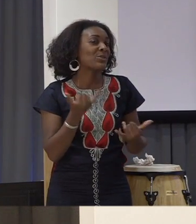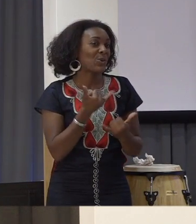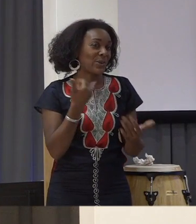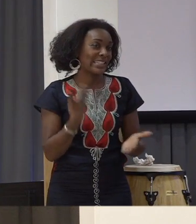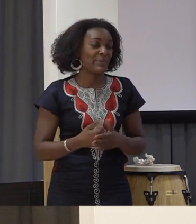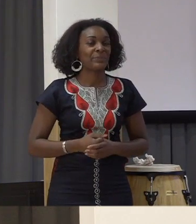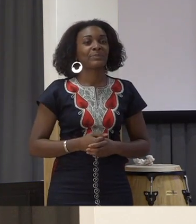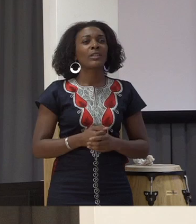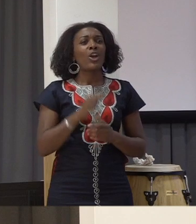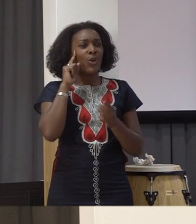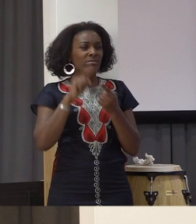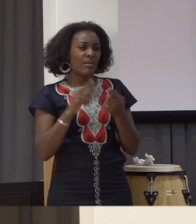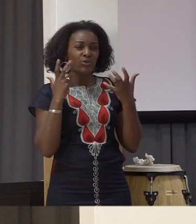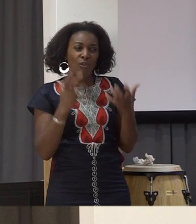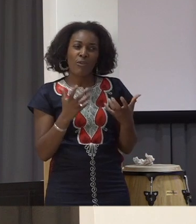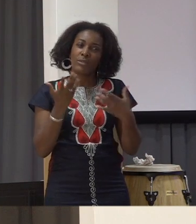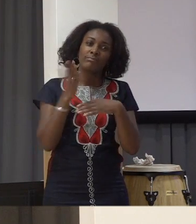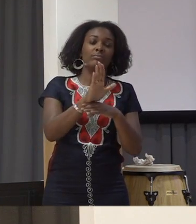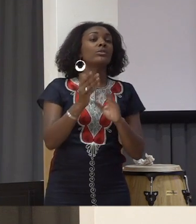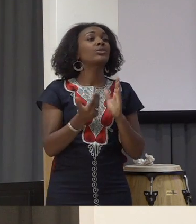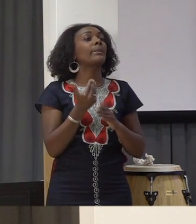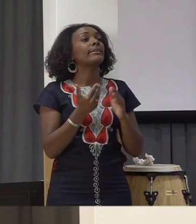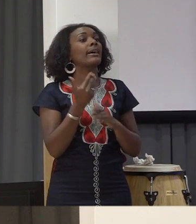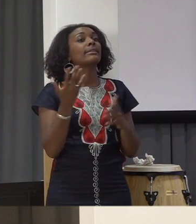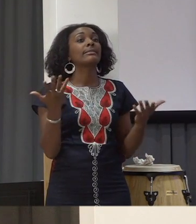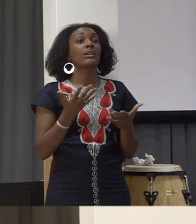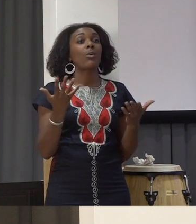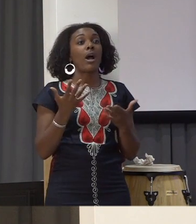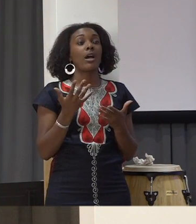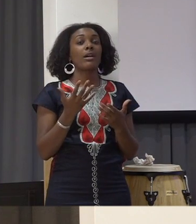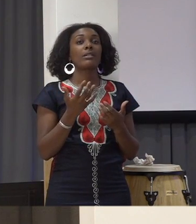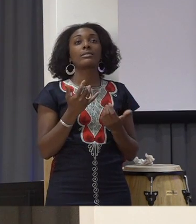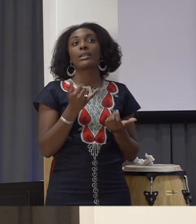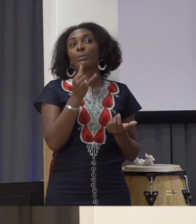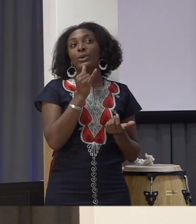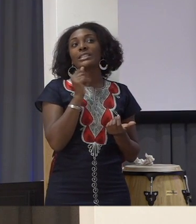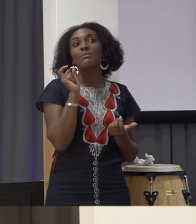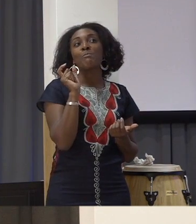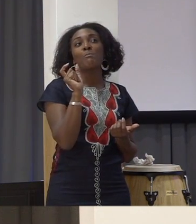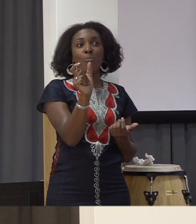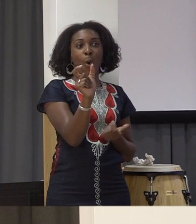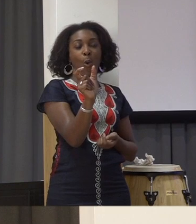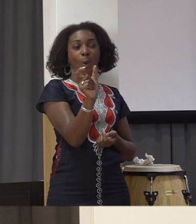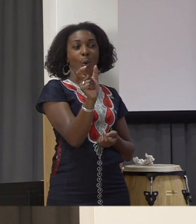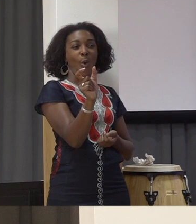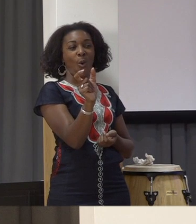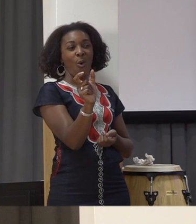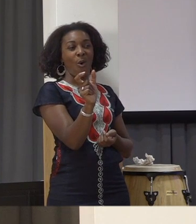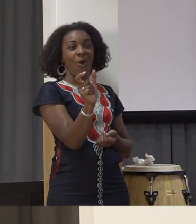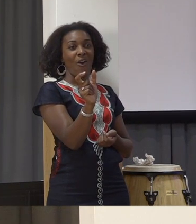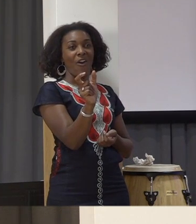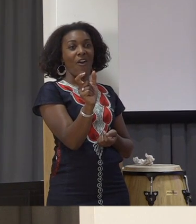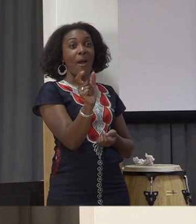Le thème que je voudrais aborder avec vous ce matin, c'est un petit mot qui se trouve